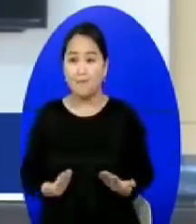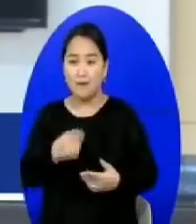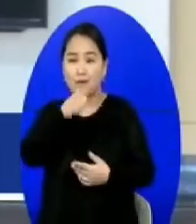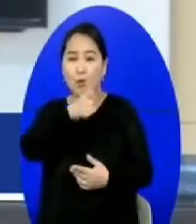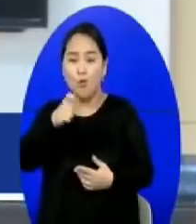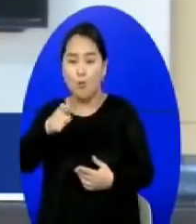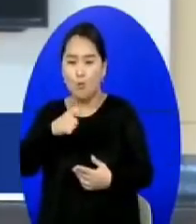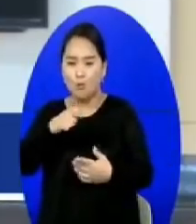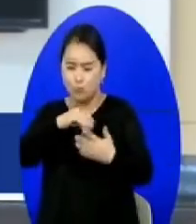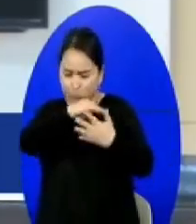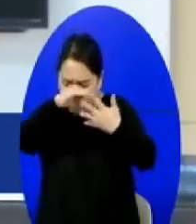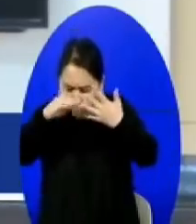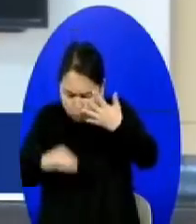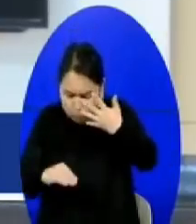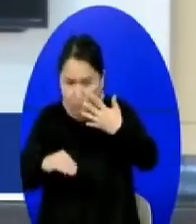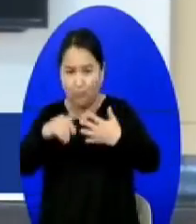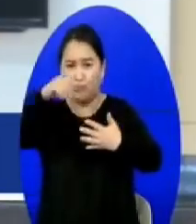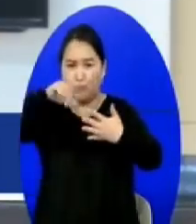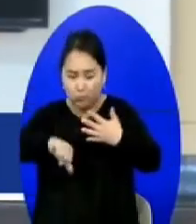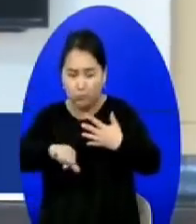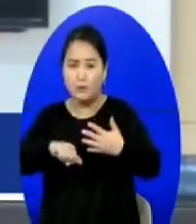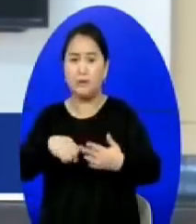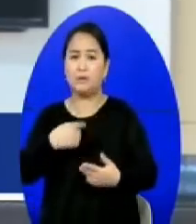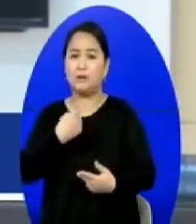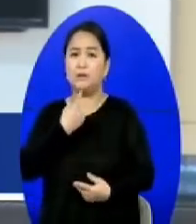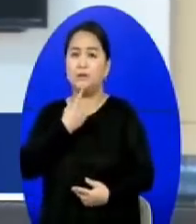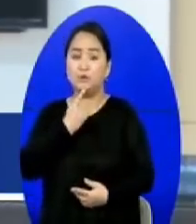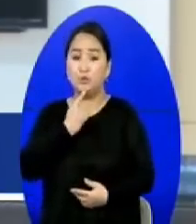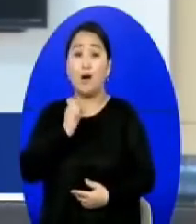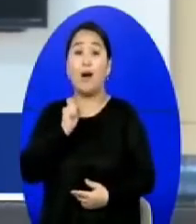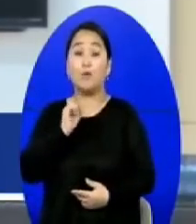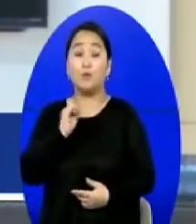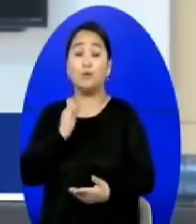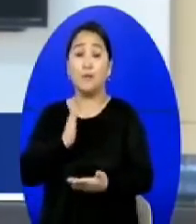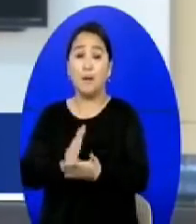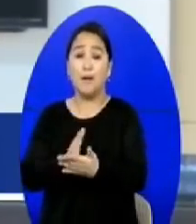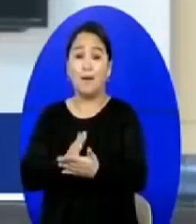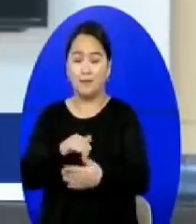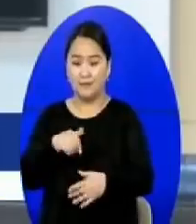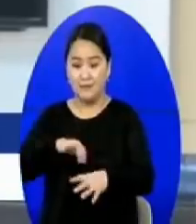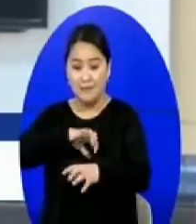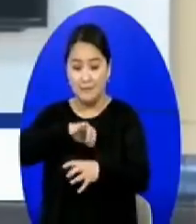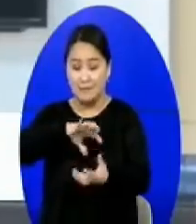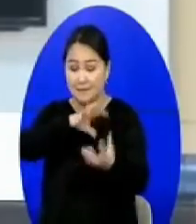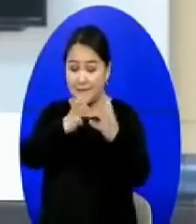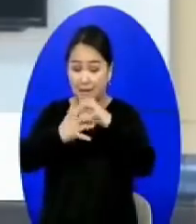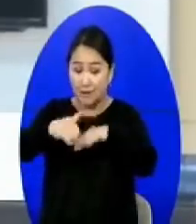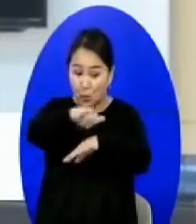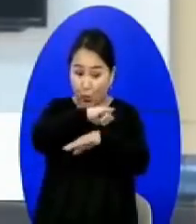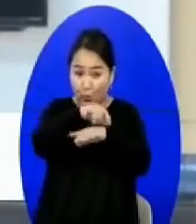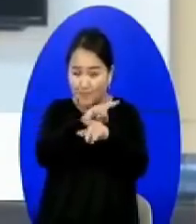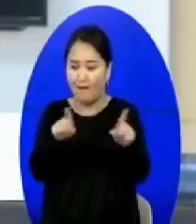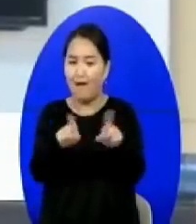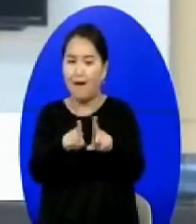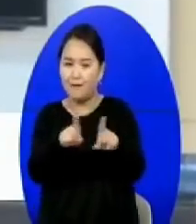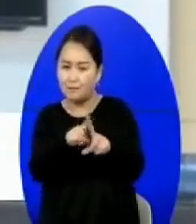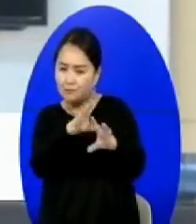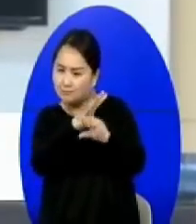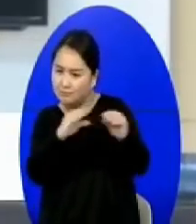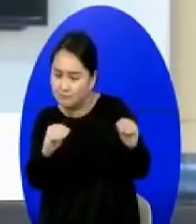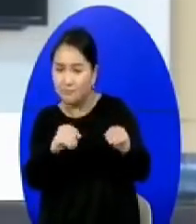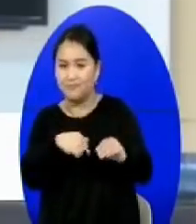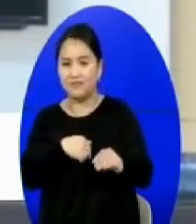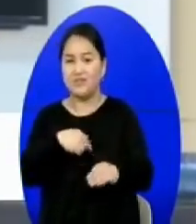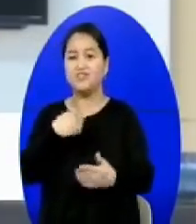ерөөсөө шууд эмзэг бүлэг рүү тэр чигээр орж ирээд ингээд нэрвдэх юм аюул үүсэт байгаа маа. Тэгээд дэлхийн улс орнууд бол энэ дээр бол бас тодорхой арга хэмжээнүүд авж дээ, тийм ээ. Одоо